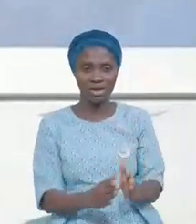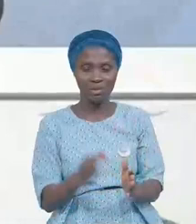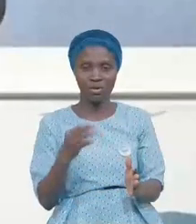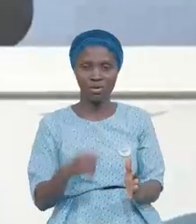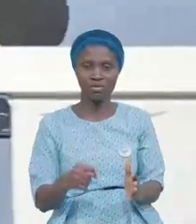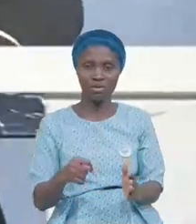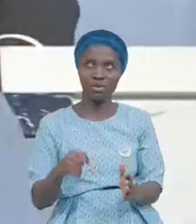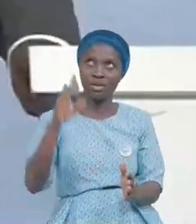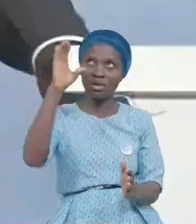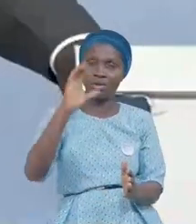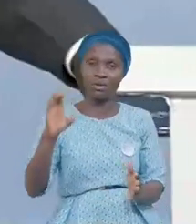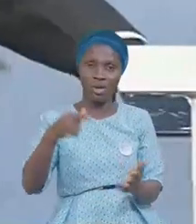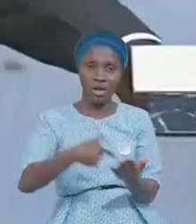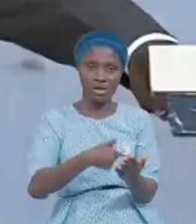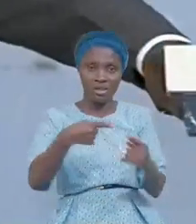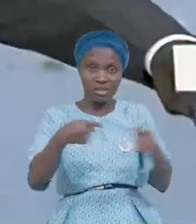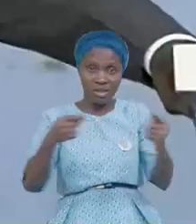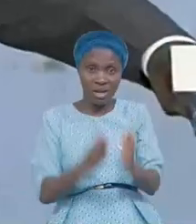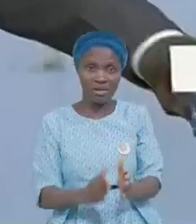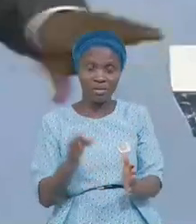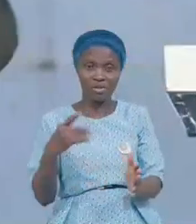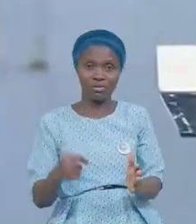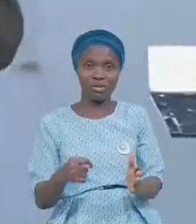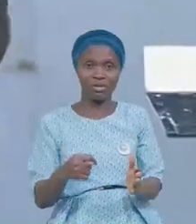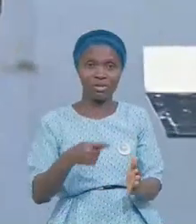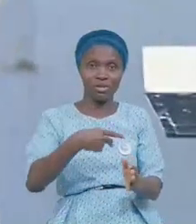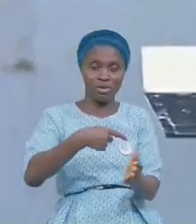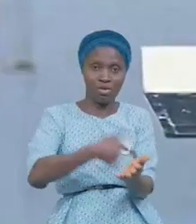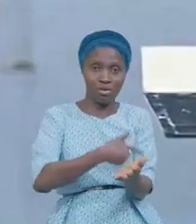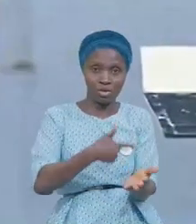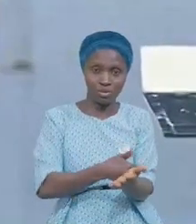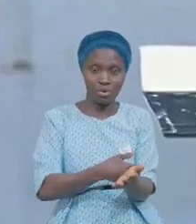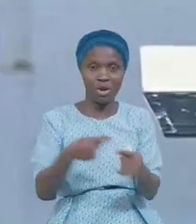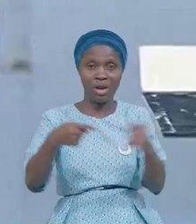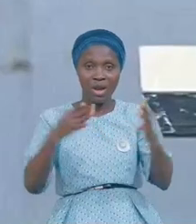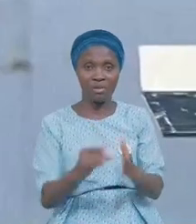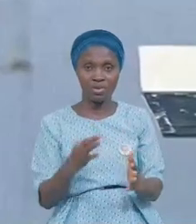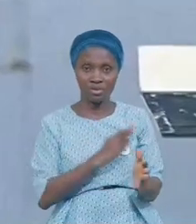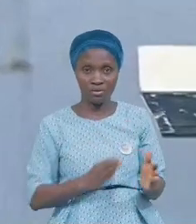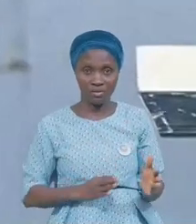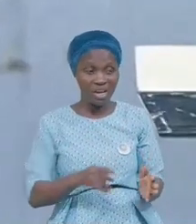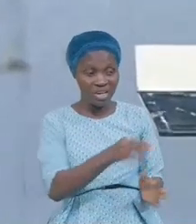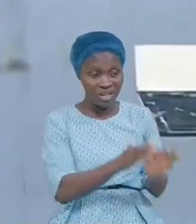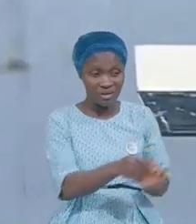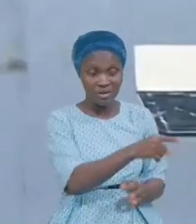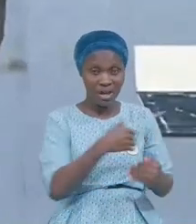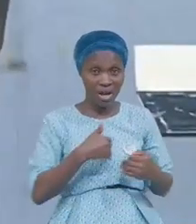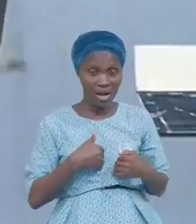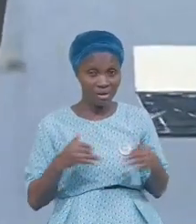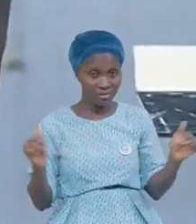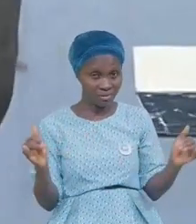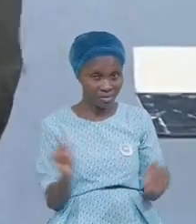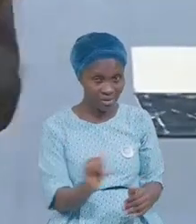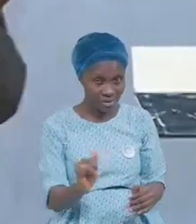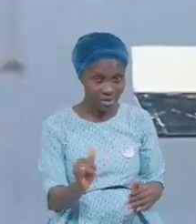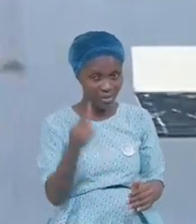les ennemis de l'évangile, les ennemis du salut, les ennemis de Christ, s'ils ont la même pensée, la même poursuite, et ils